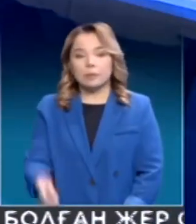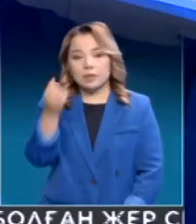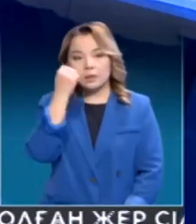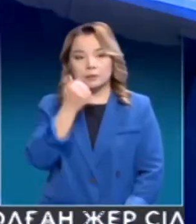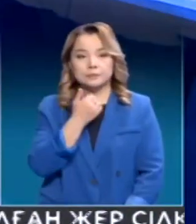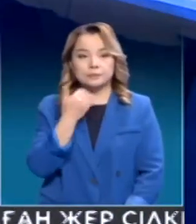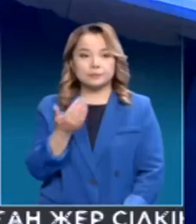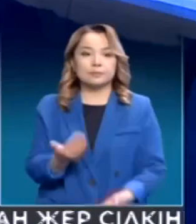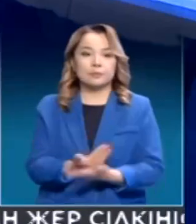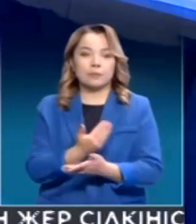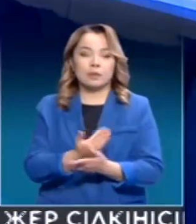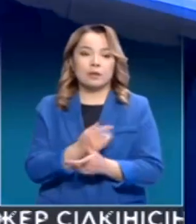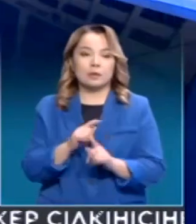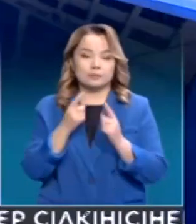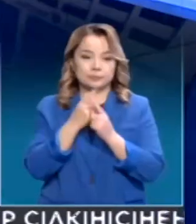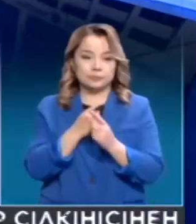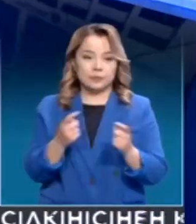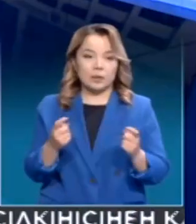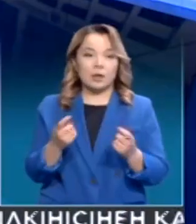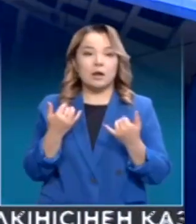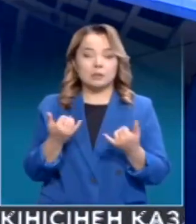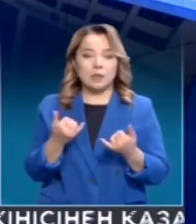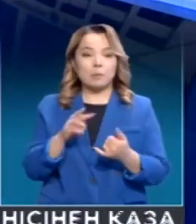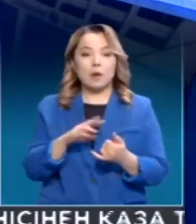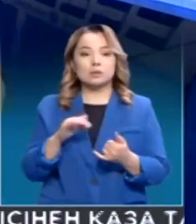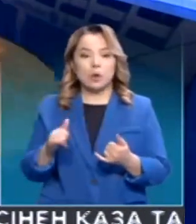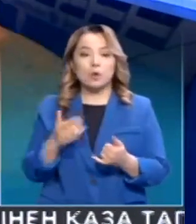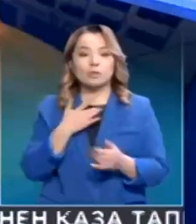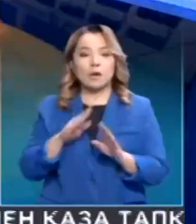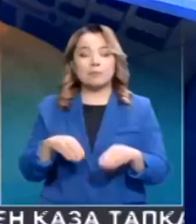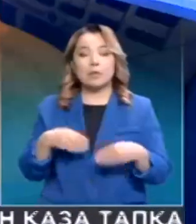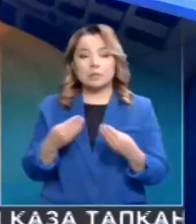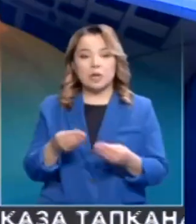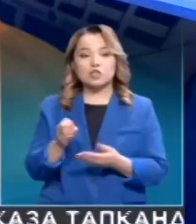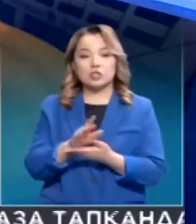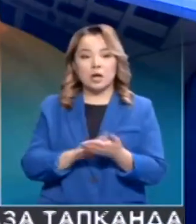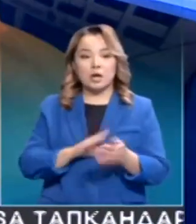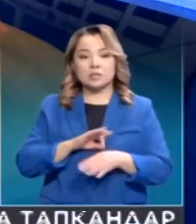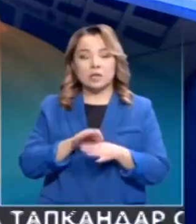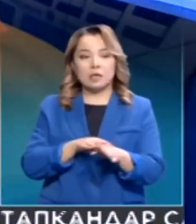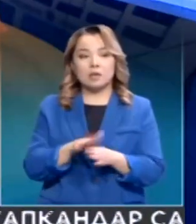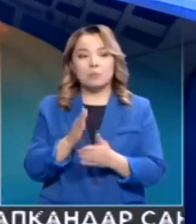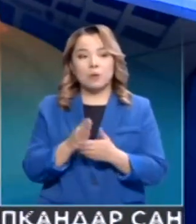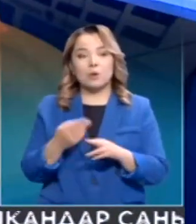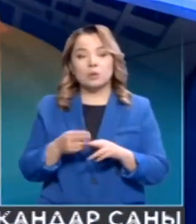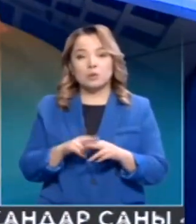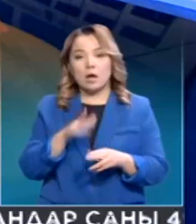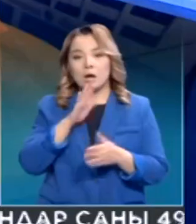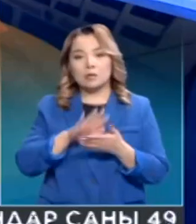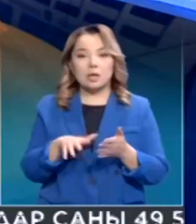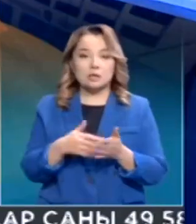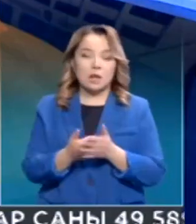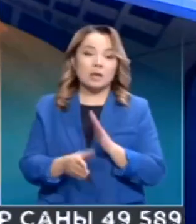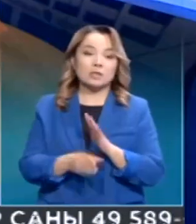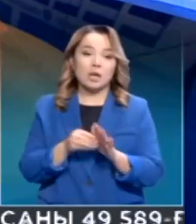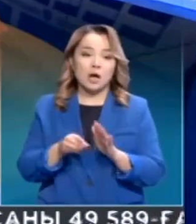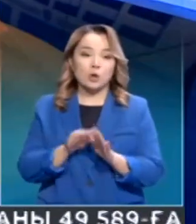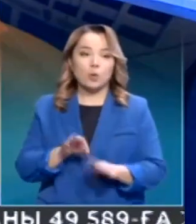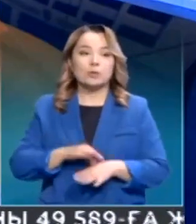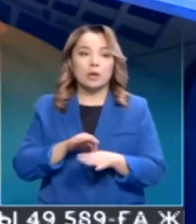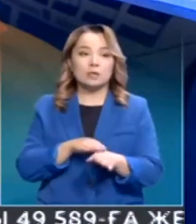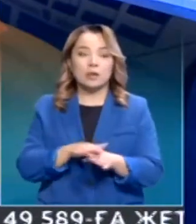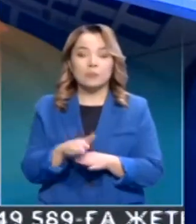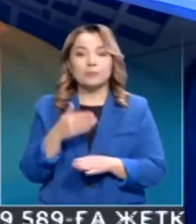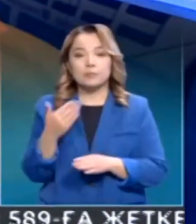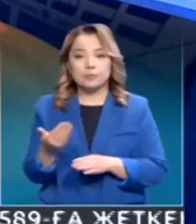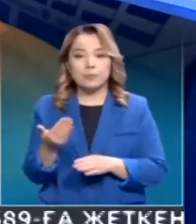Рахмет, әріптестер. Ал Маңғыстауда дауыс беру әлі жалғасып жатыр. Осы сағатқа дейін